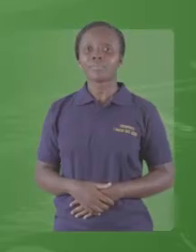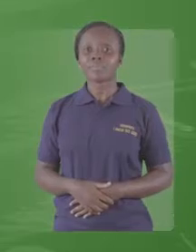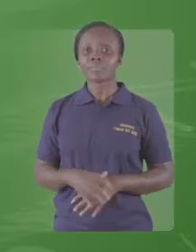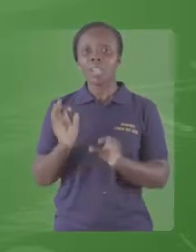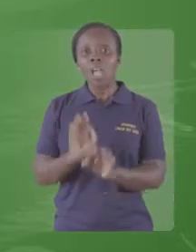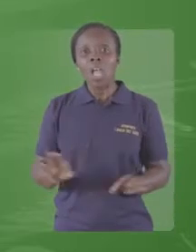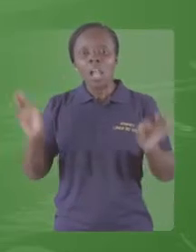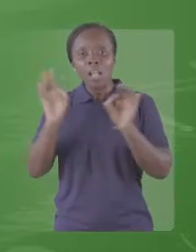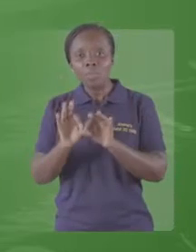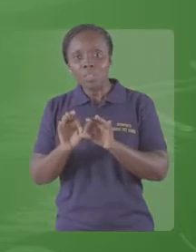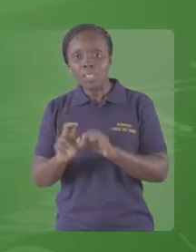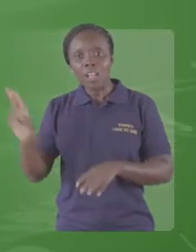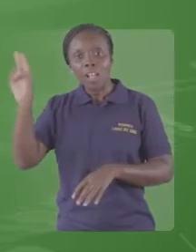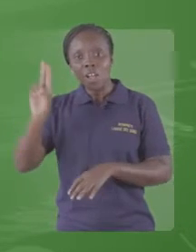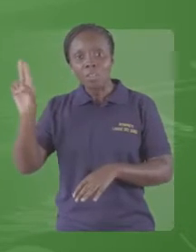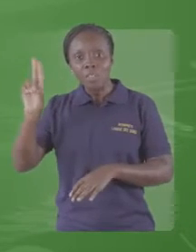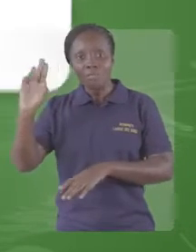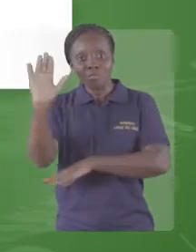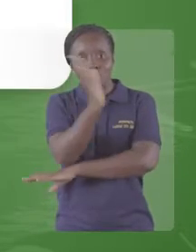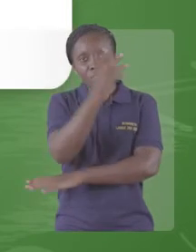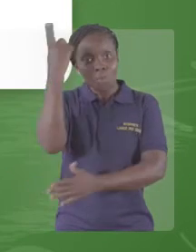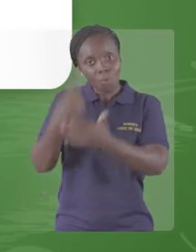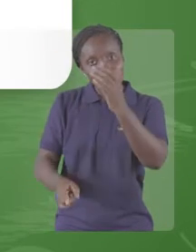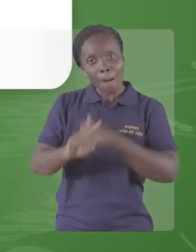l'importance de l'exploitation forestière?